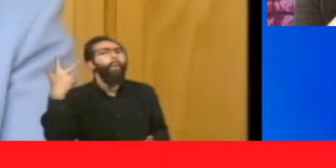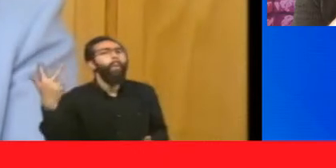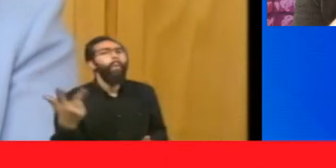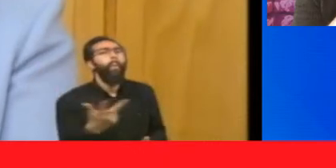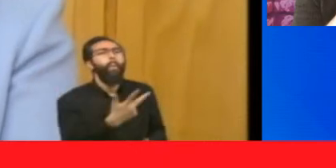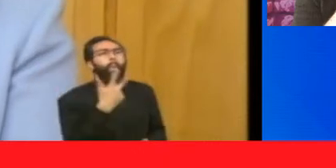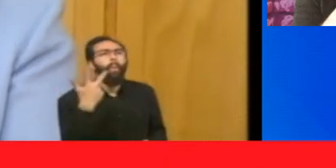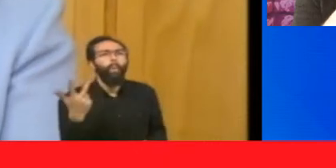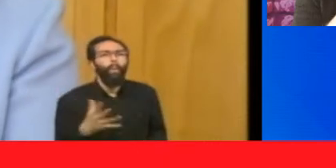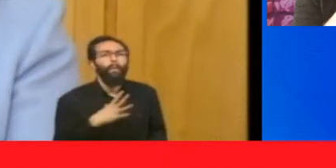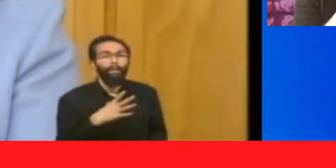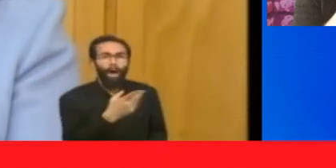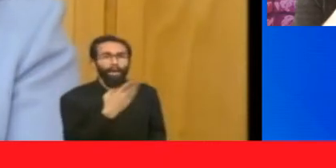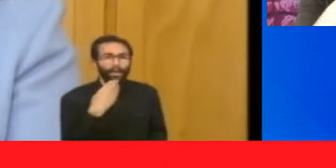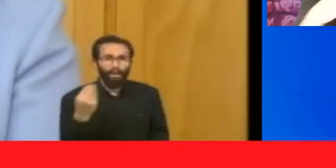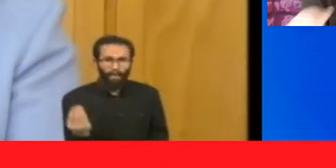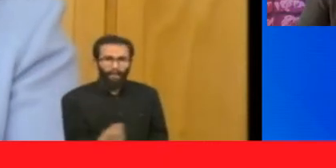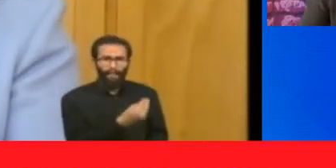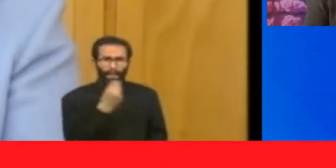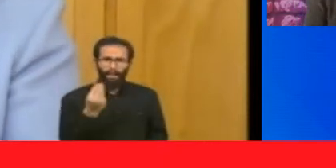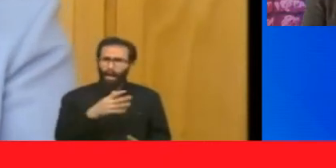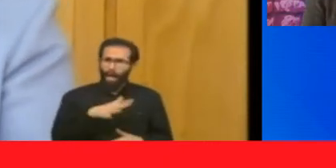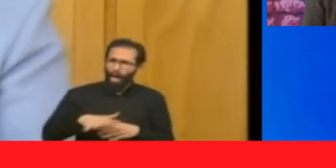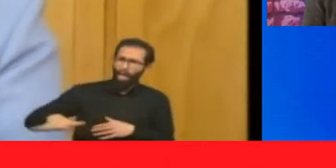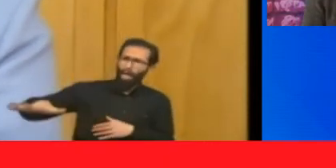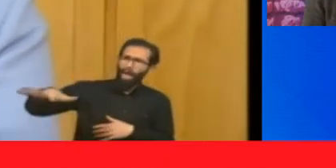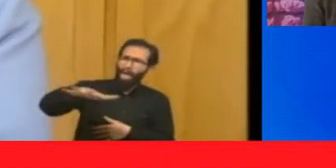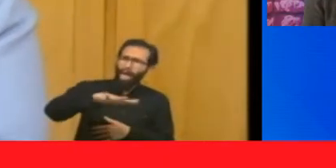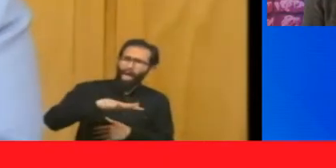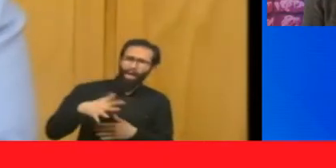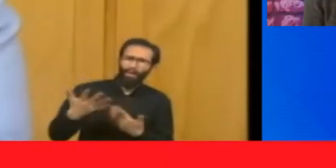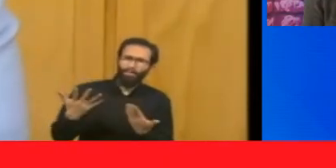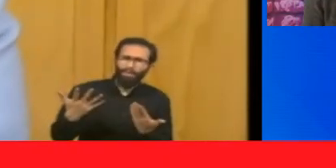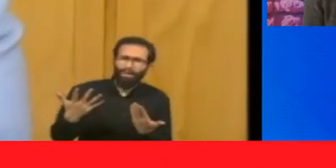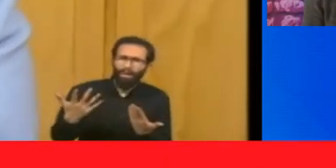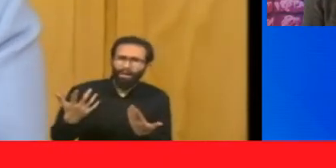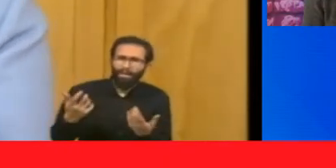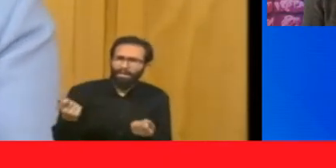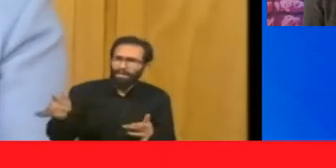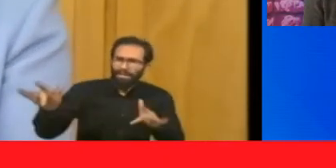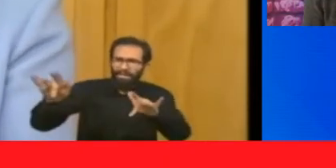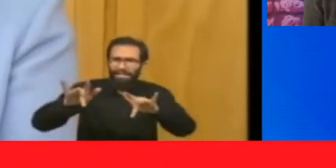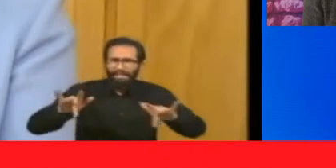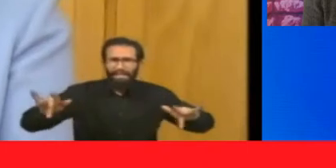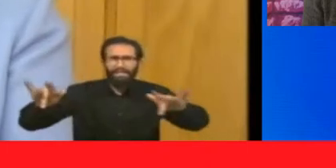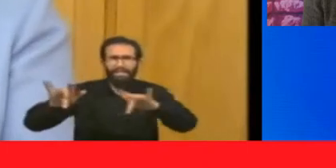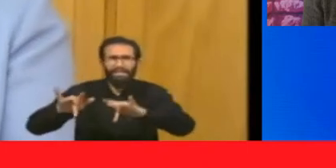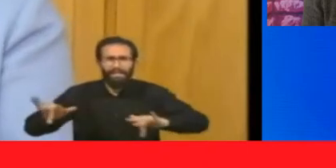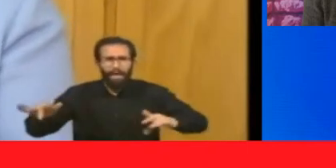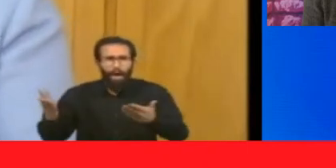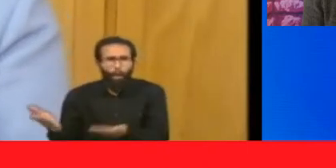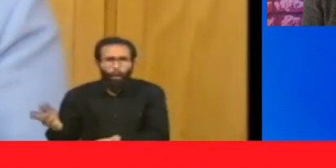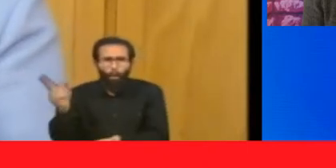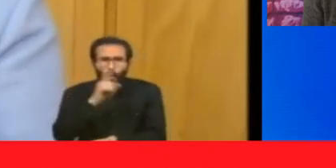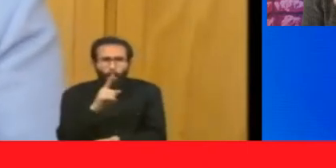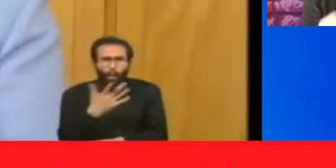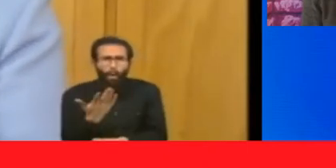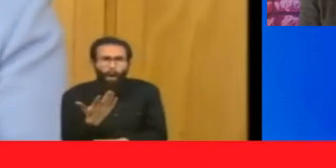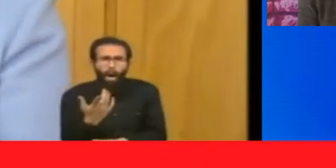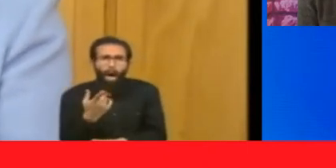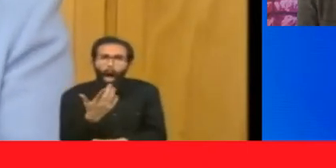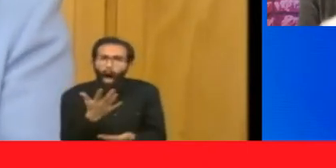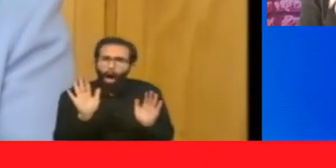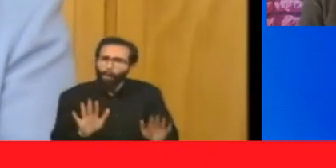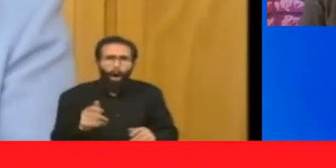kırılırken KK'li doçent çalıştığı inşaatta vinçin altında can verirken, cebinde